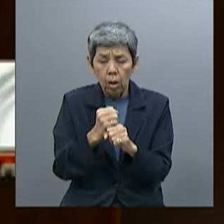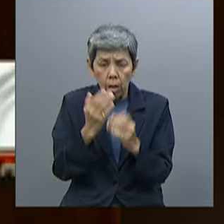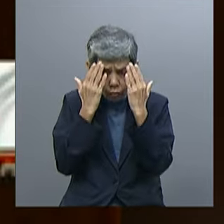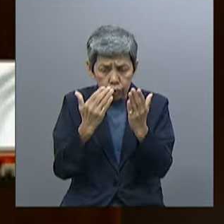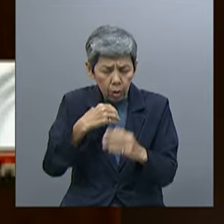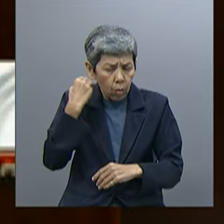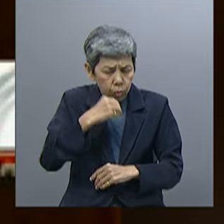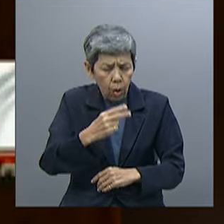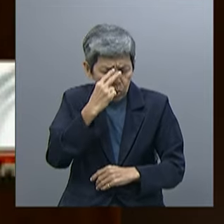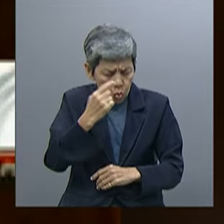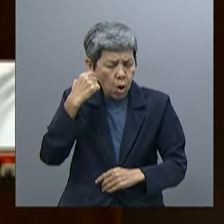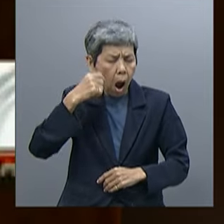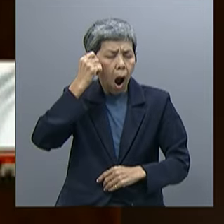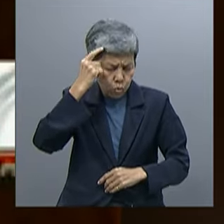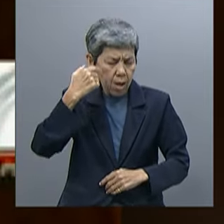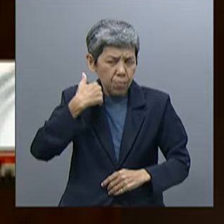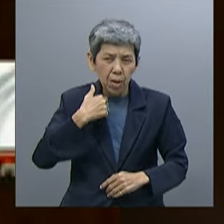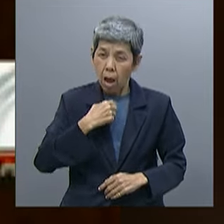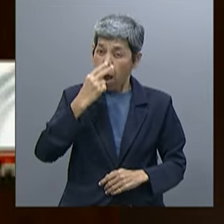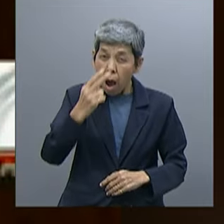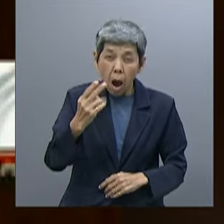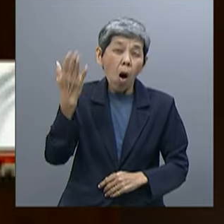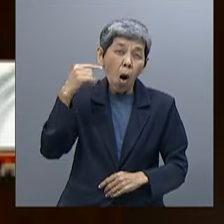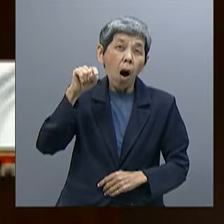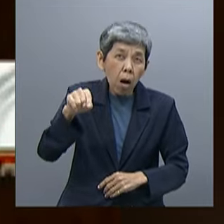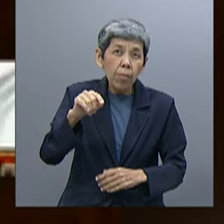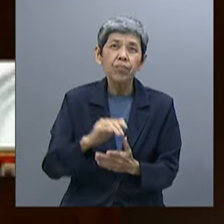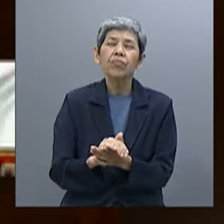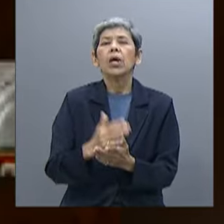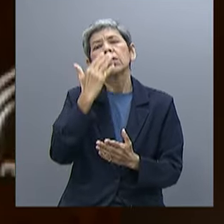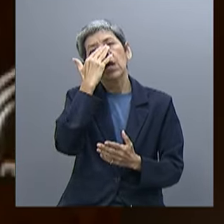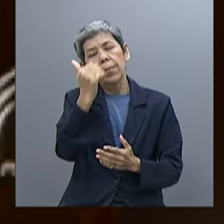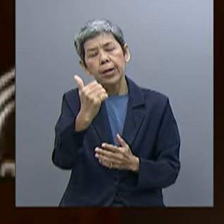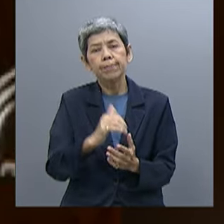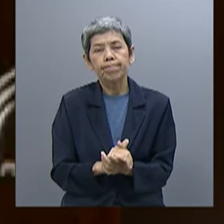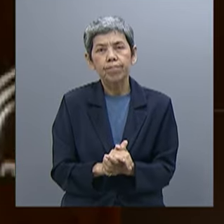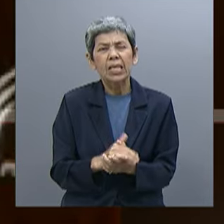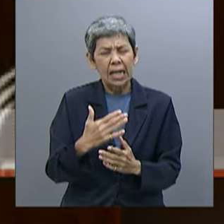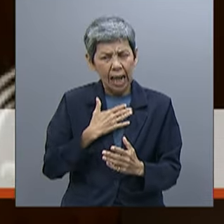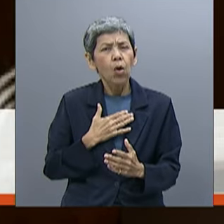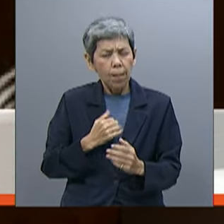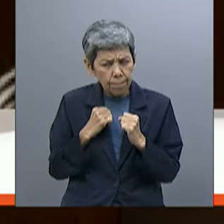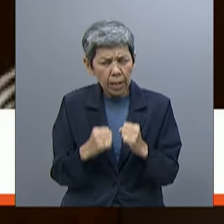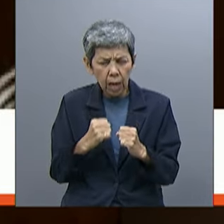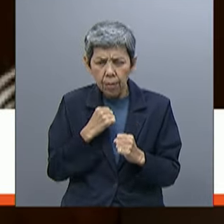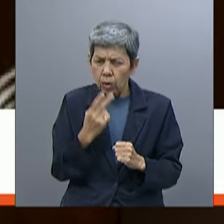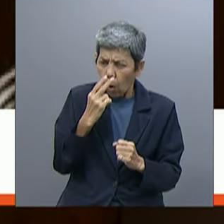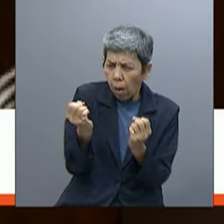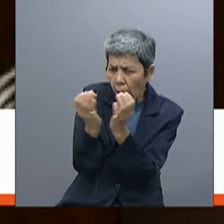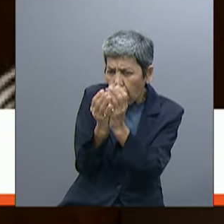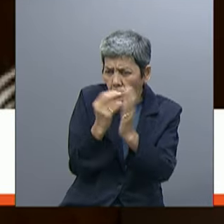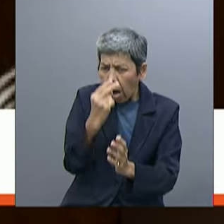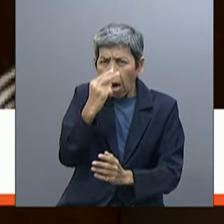าโดยตลอดแต่ว่าสิ่งที่เกิดขึ้นวันนั้นเนี่ยก็เพราะว่าได้พยายามไปเห็นความรุนแรงที่เกิ